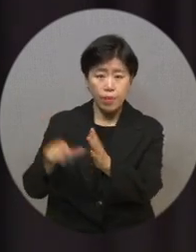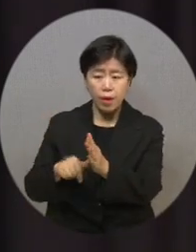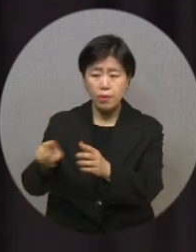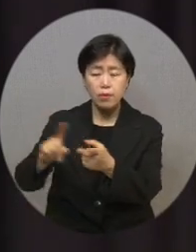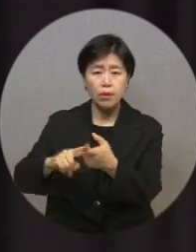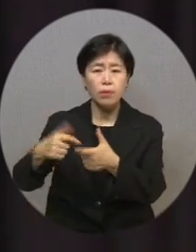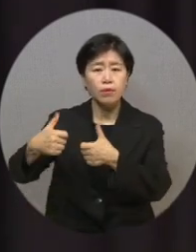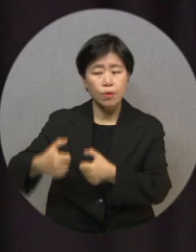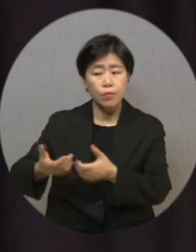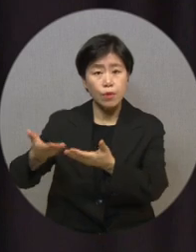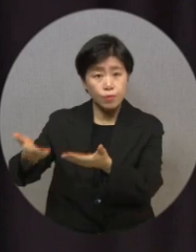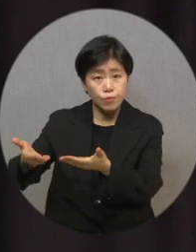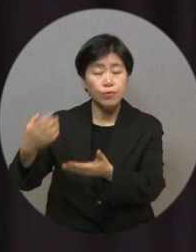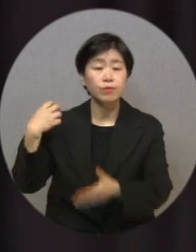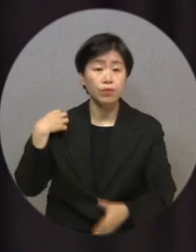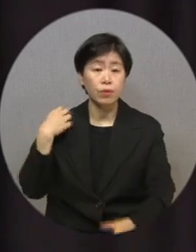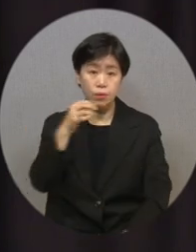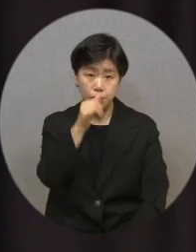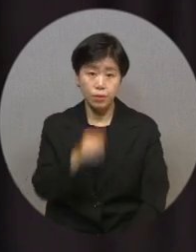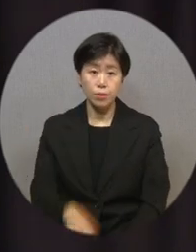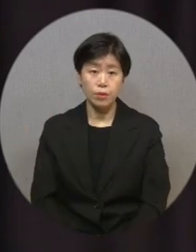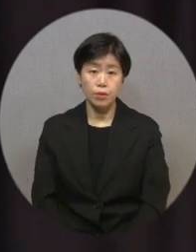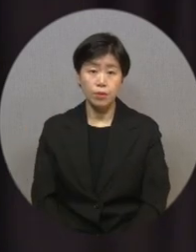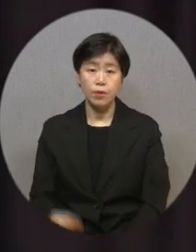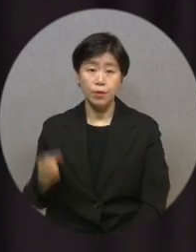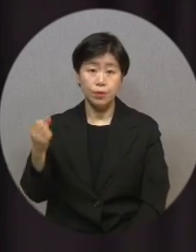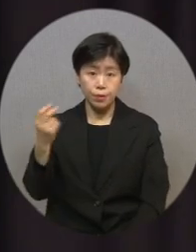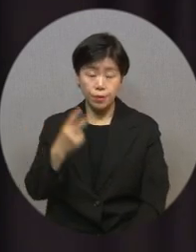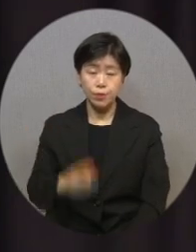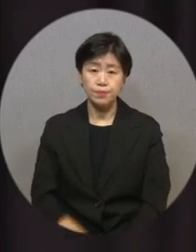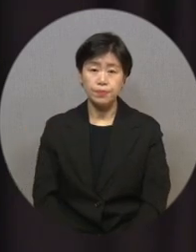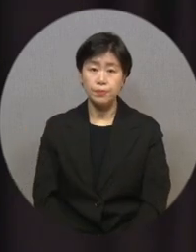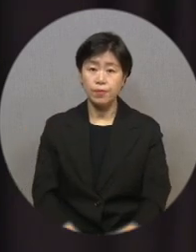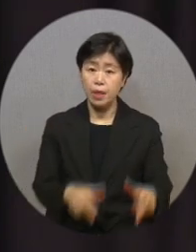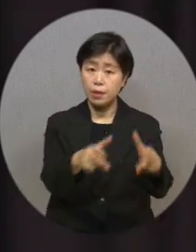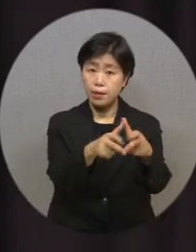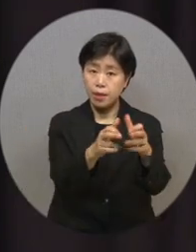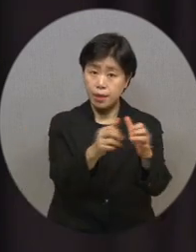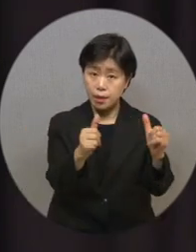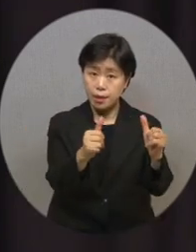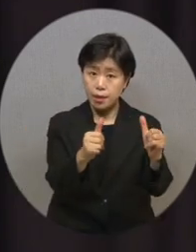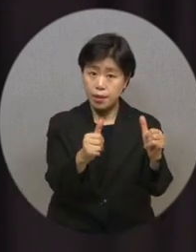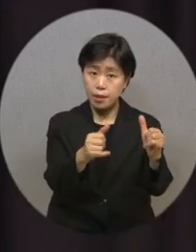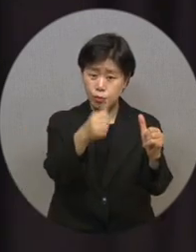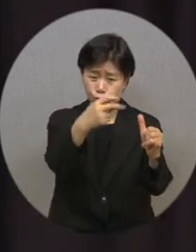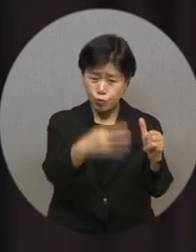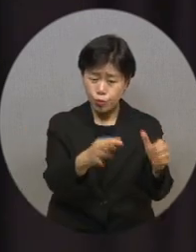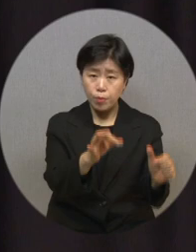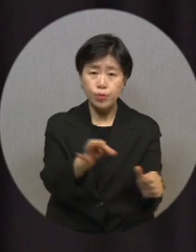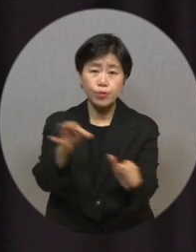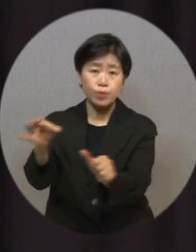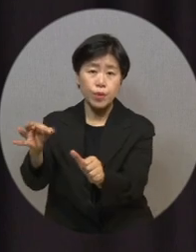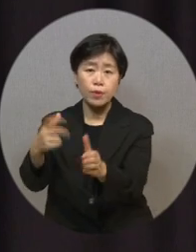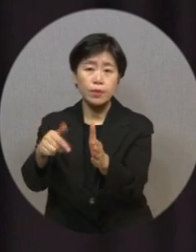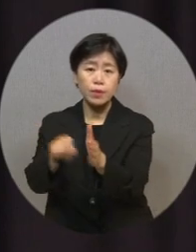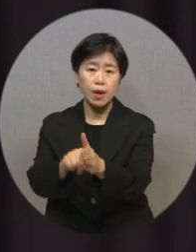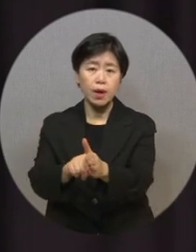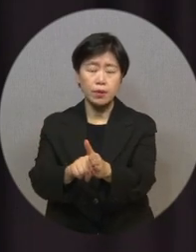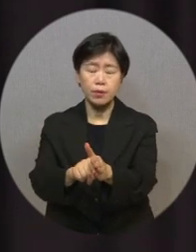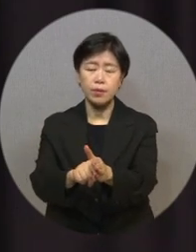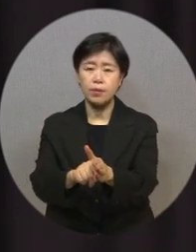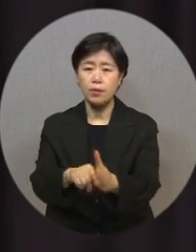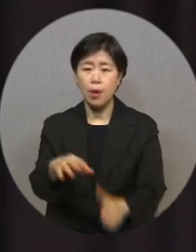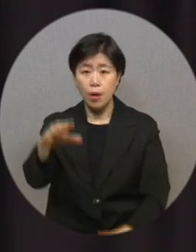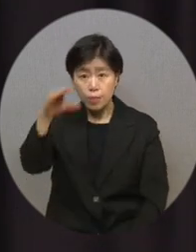컨설팅 부가 있고요 그다음에 공단의 대표적으로 어 장애인 다수고용 모델이 장애인 표준 사업장을 어